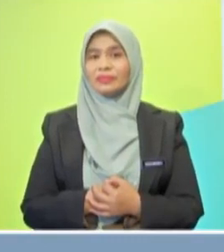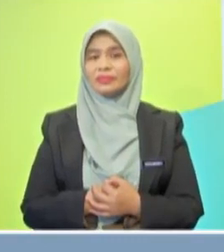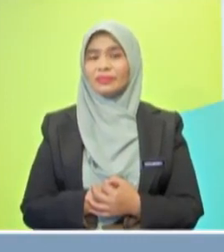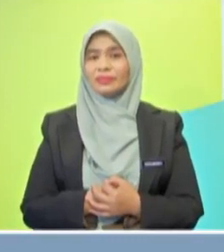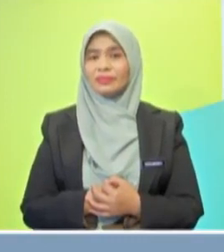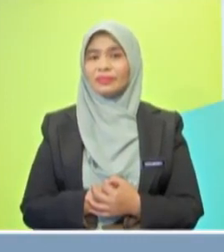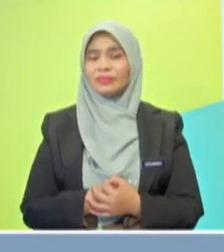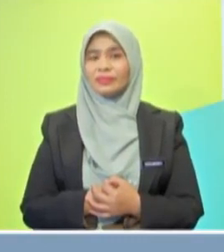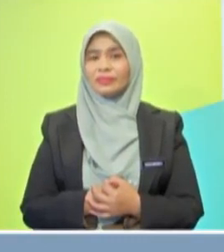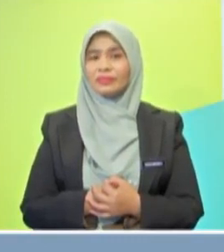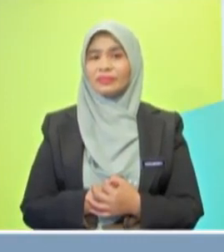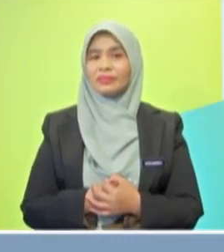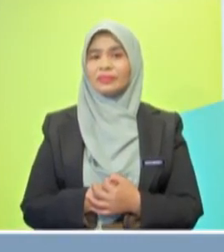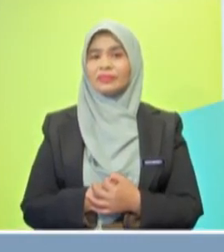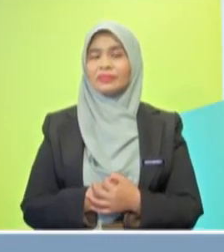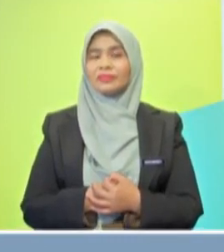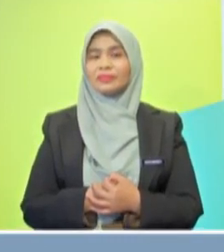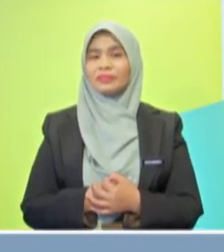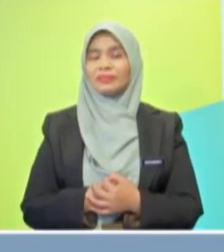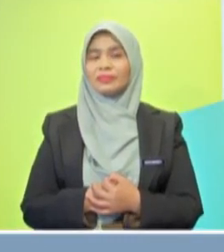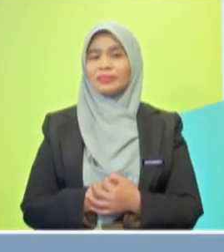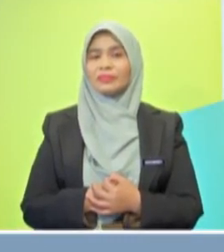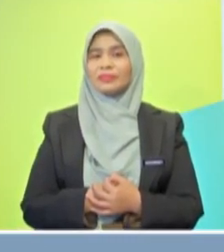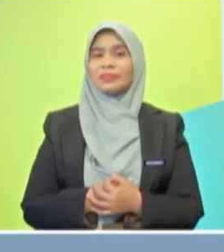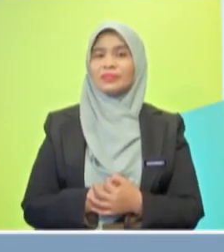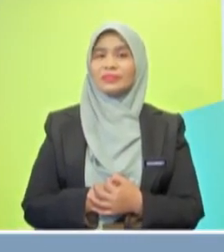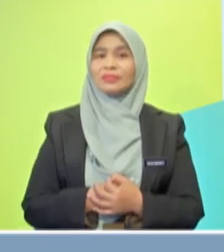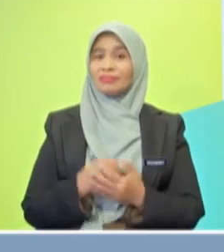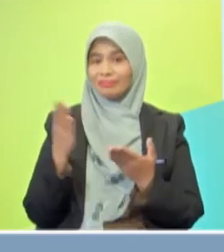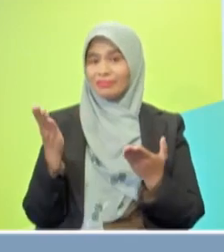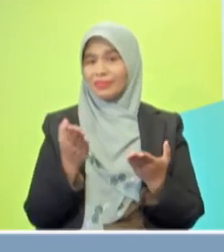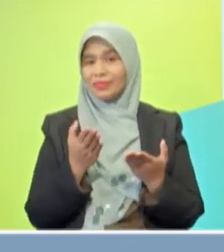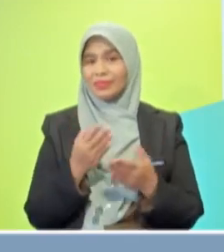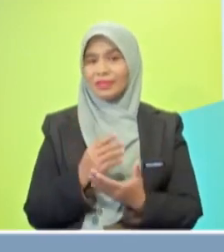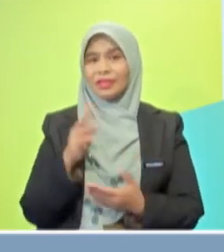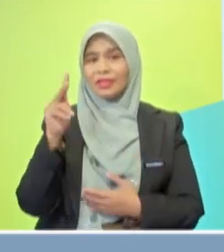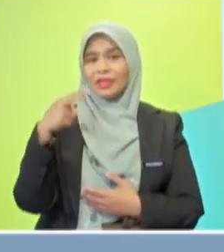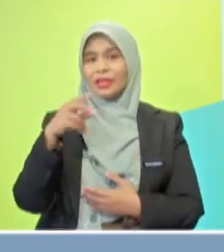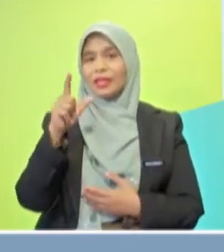Siapa tu? Okey. Khalif. Okey, silakan Khalif.